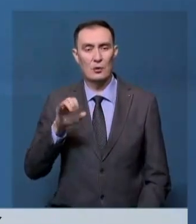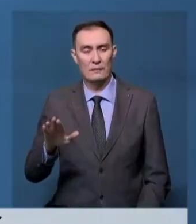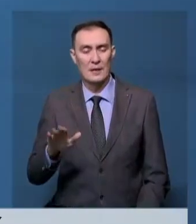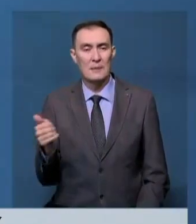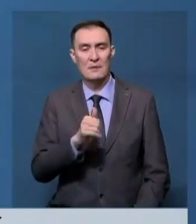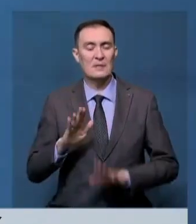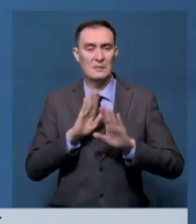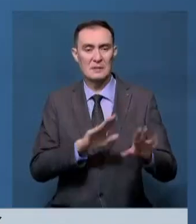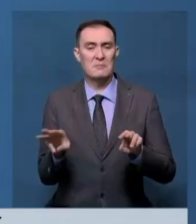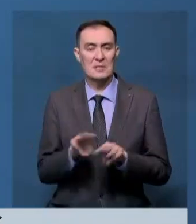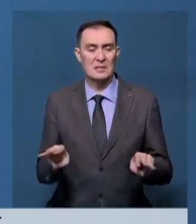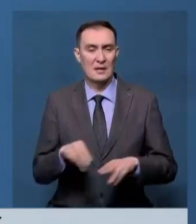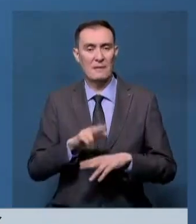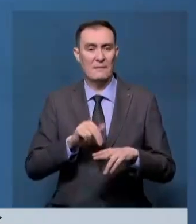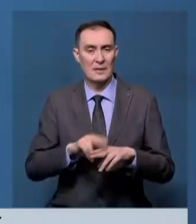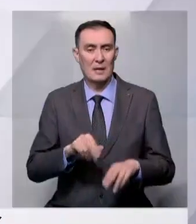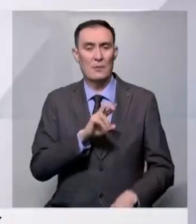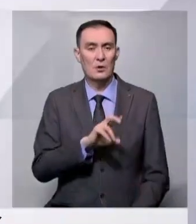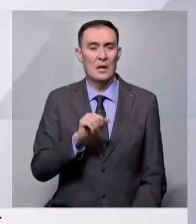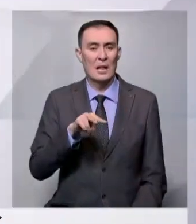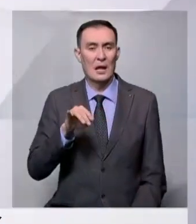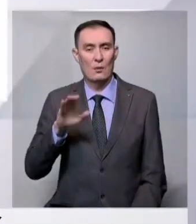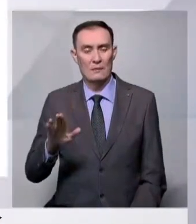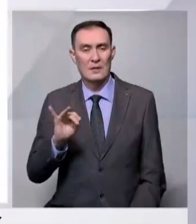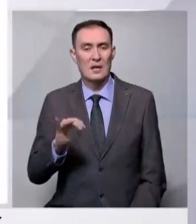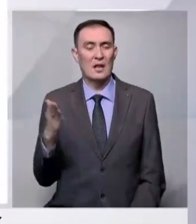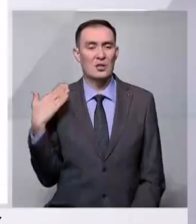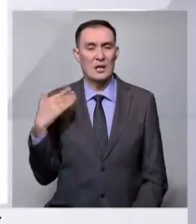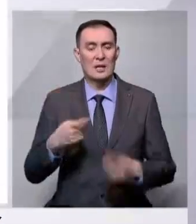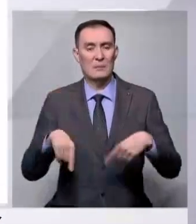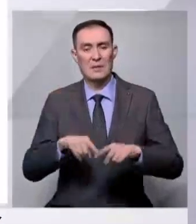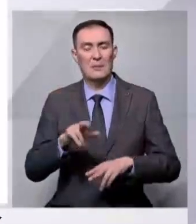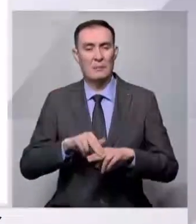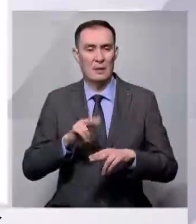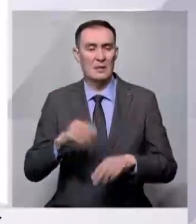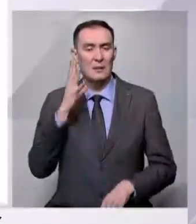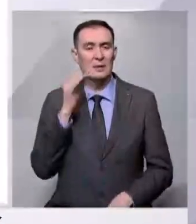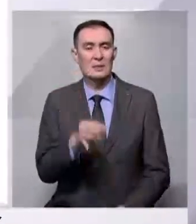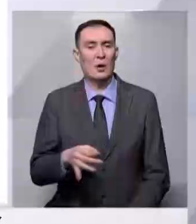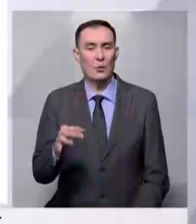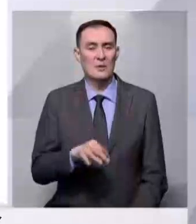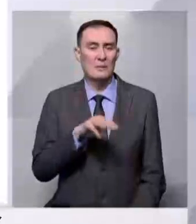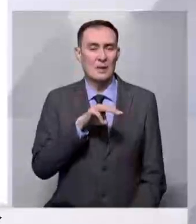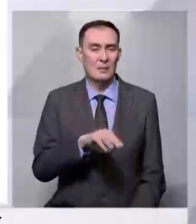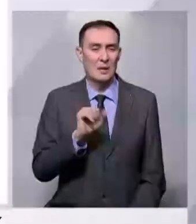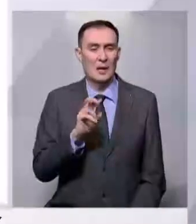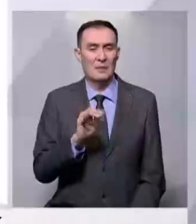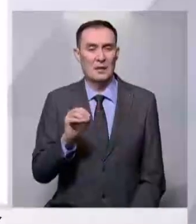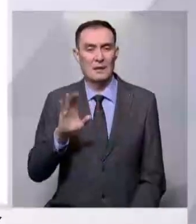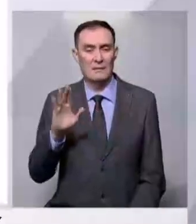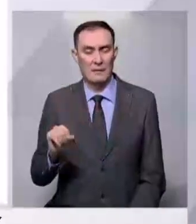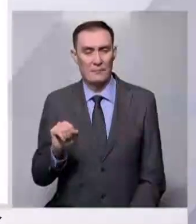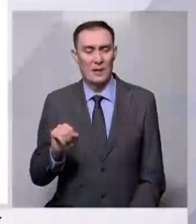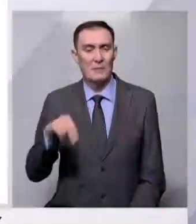Долматова, первого заместителя министра внутренних дел Бауржана Аленова и начальника департамента полиции Алматинской области Эмирама